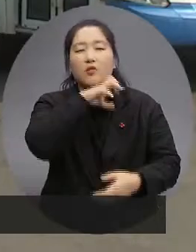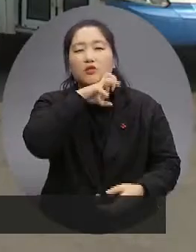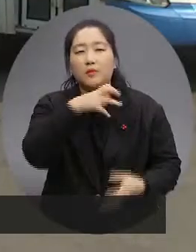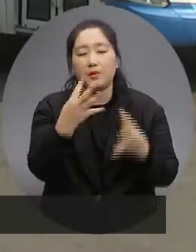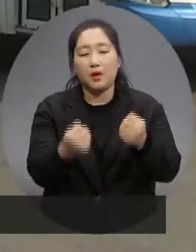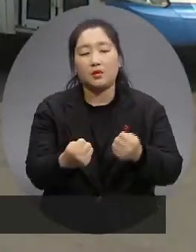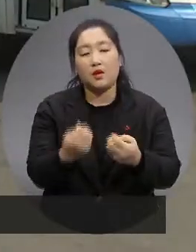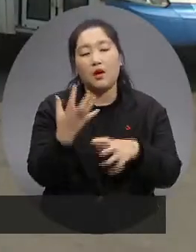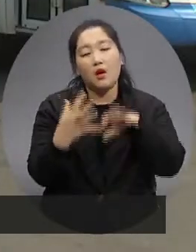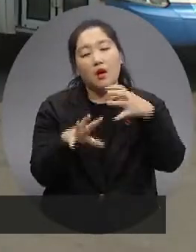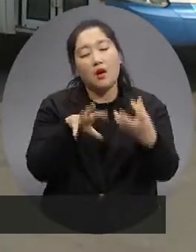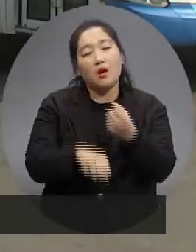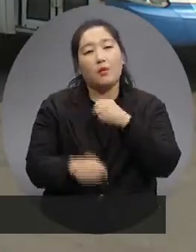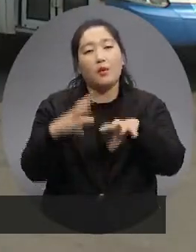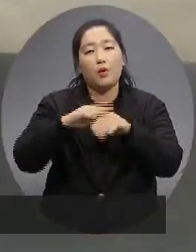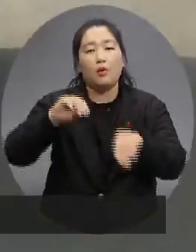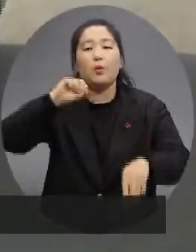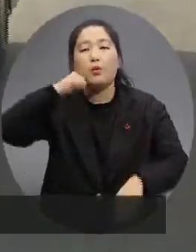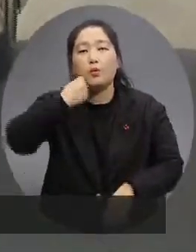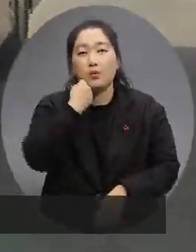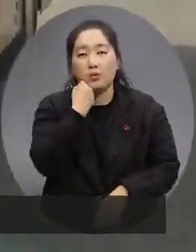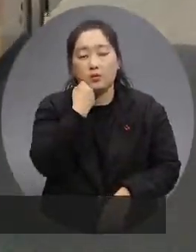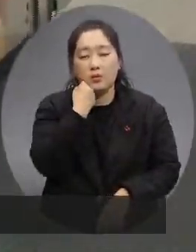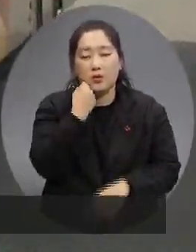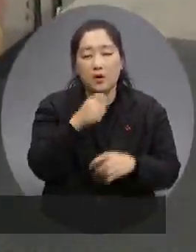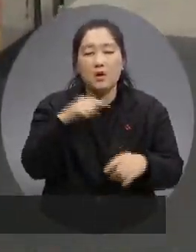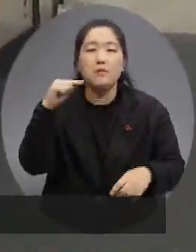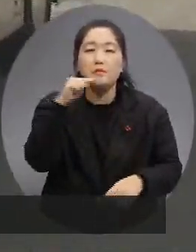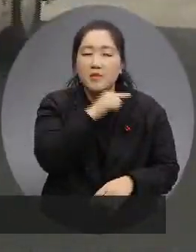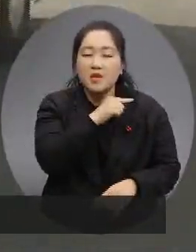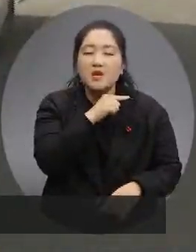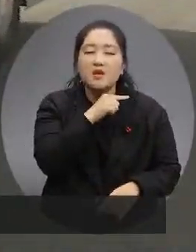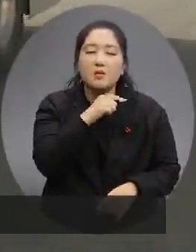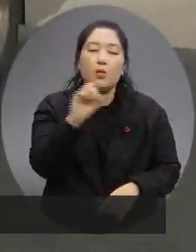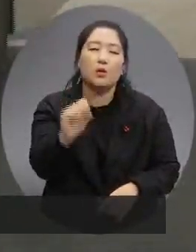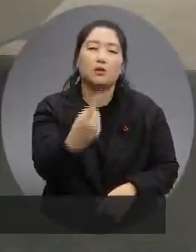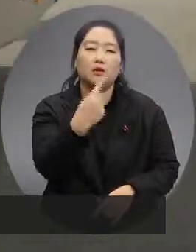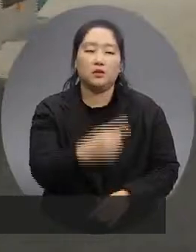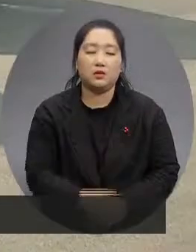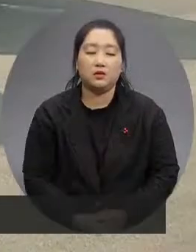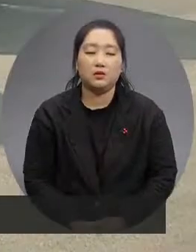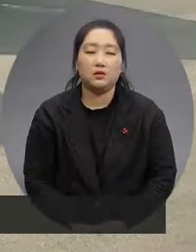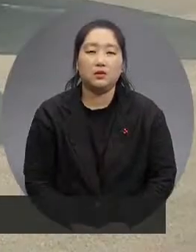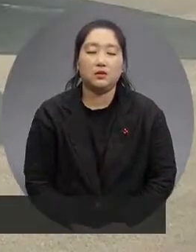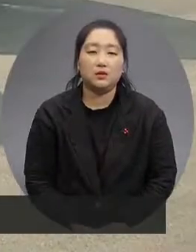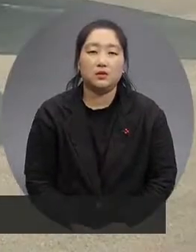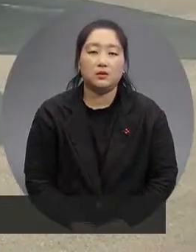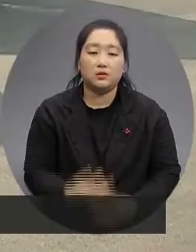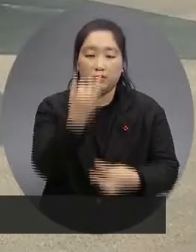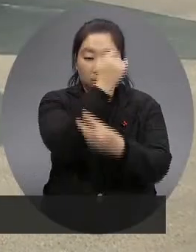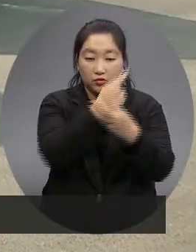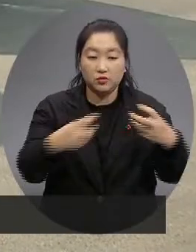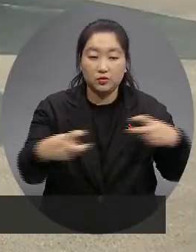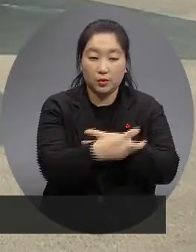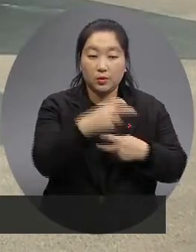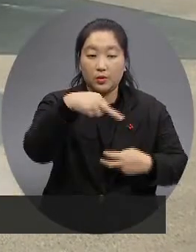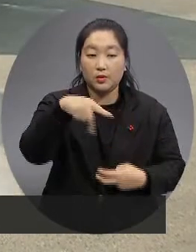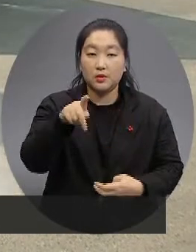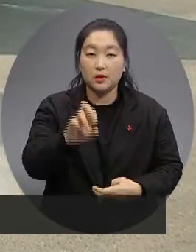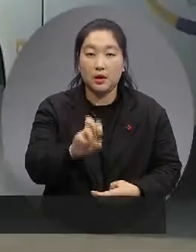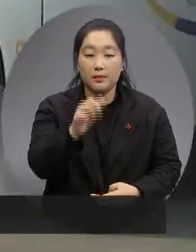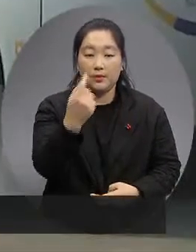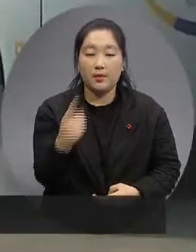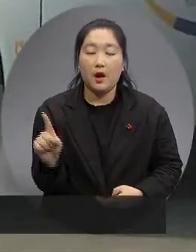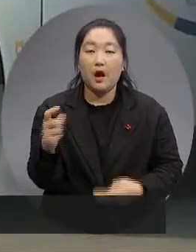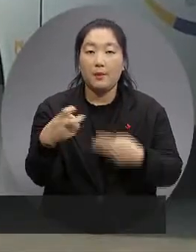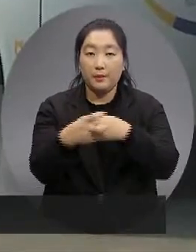즉각적인 해결은 쉽지 않습니다. 고질적인 적자가 늘 발목을 잡습니다. 충주교통과 삼합버스 두 회사가